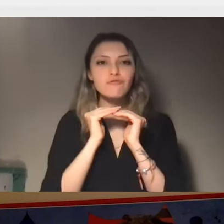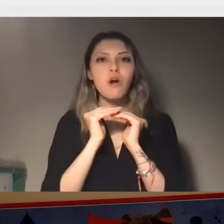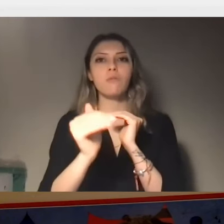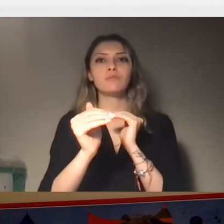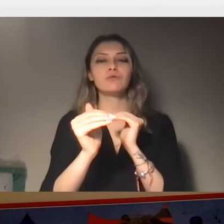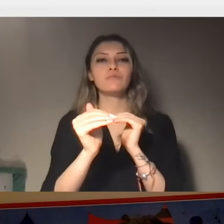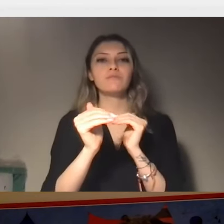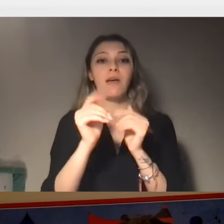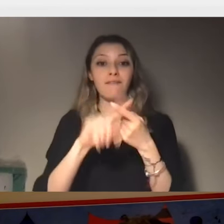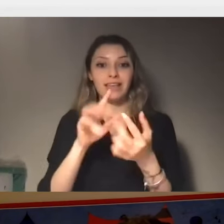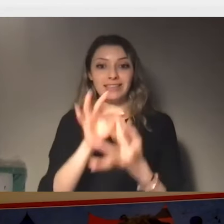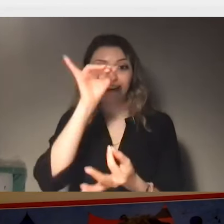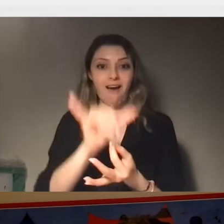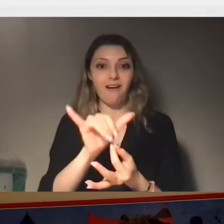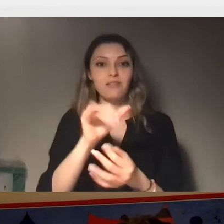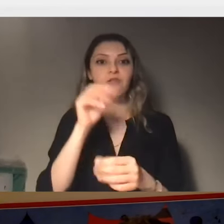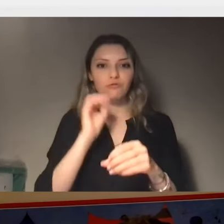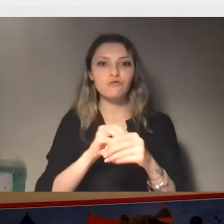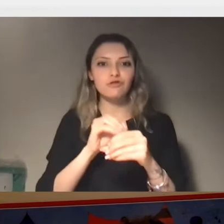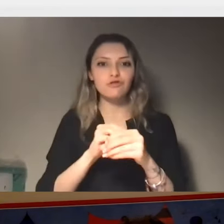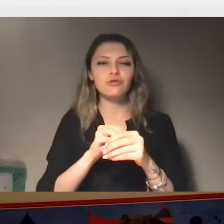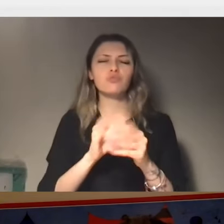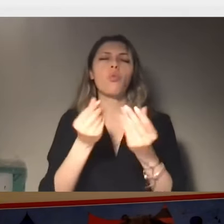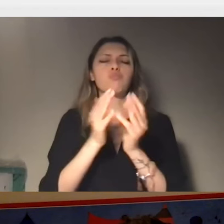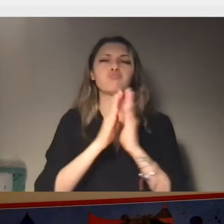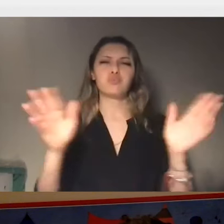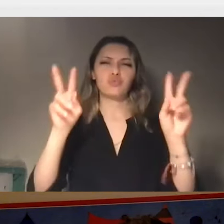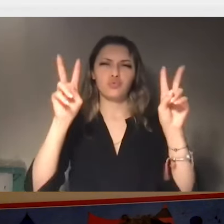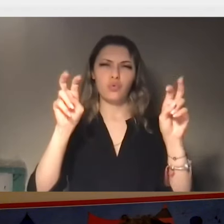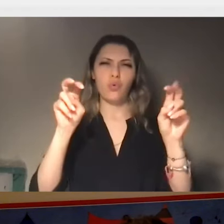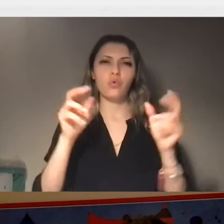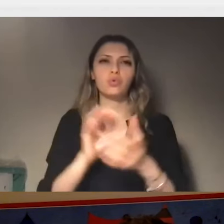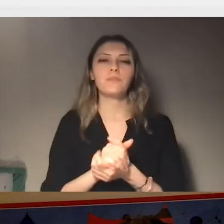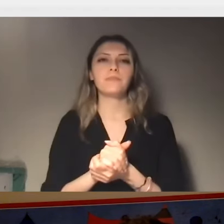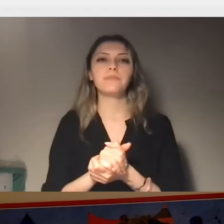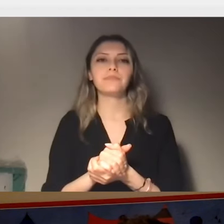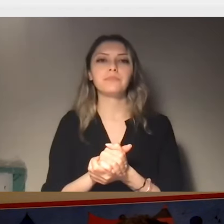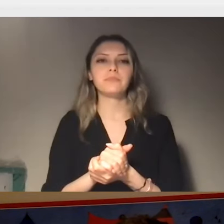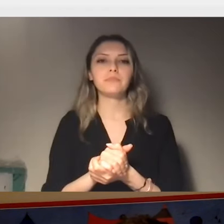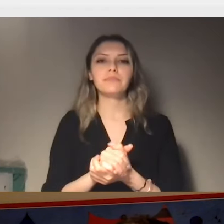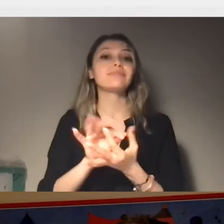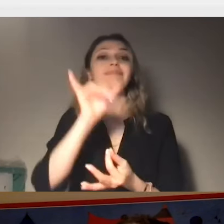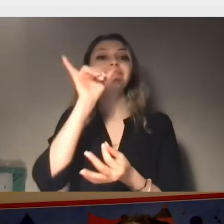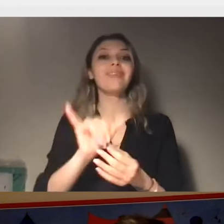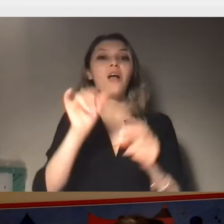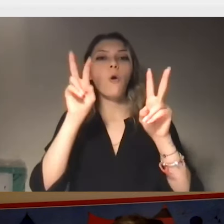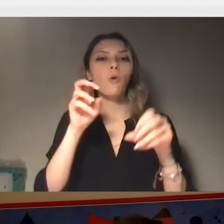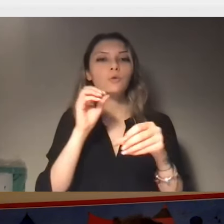hareketi içerisinde ki çok geniş tanımlıyoruz insan hakları hareketini bizden ibaret değil o. Dolayısıyla